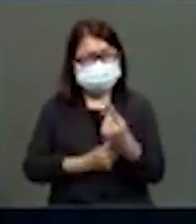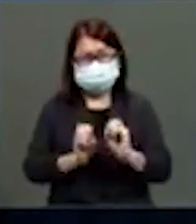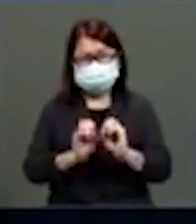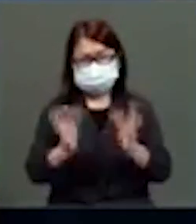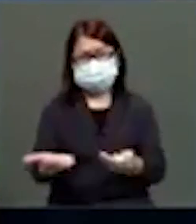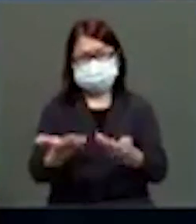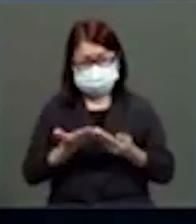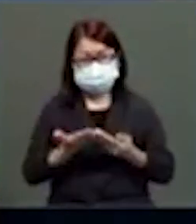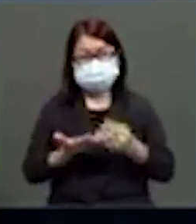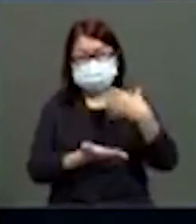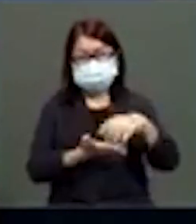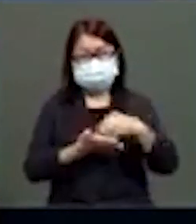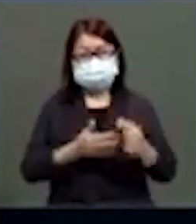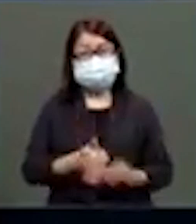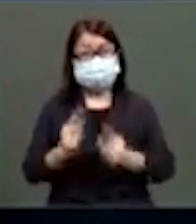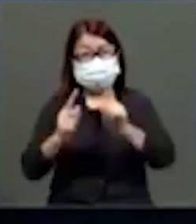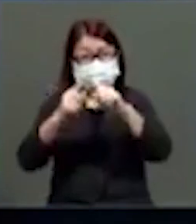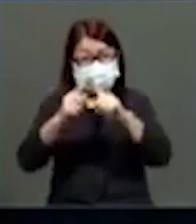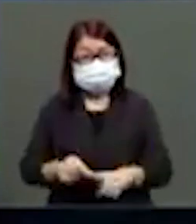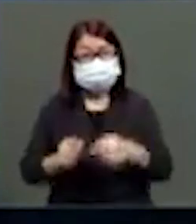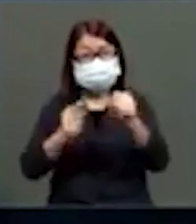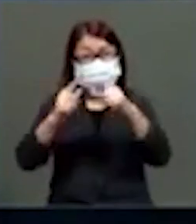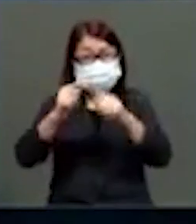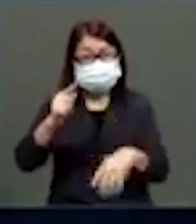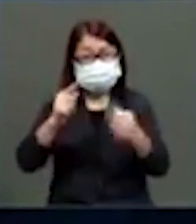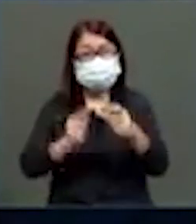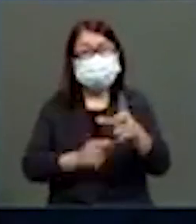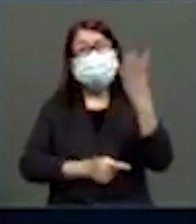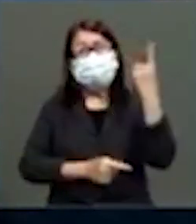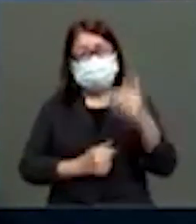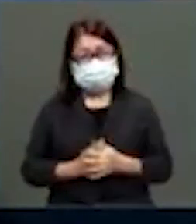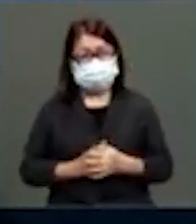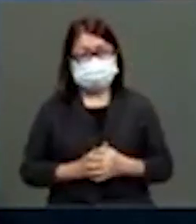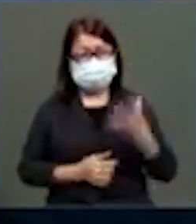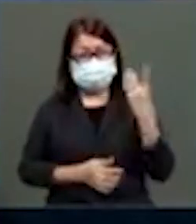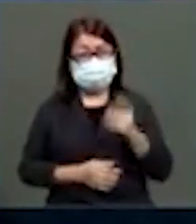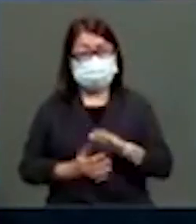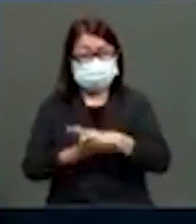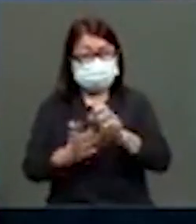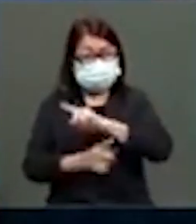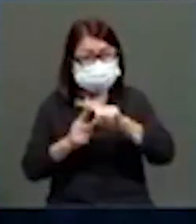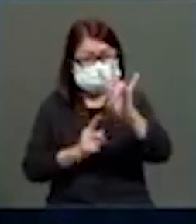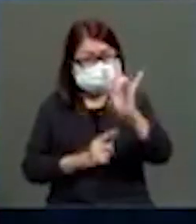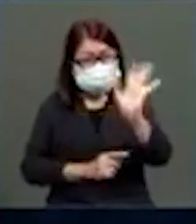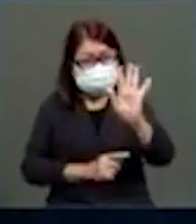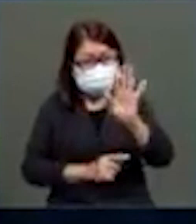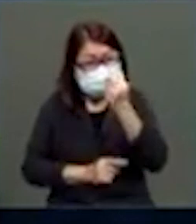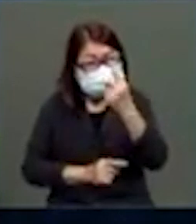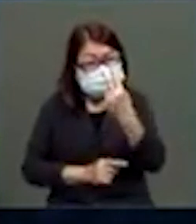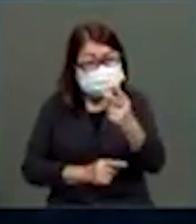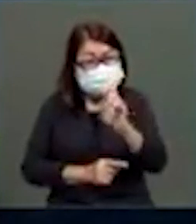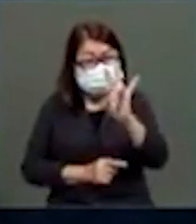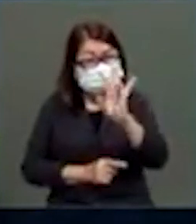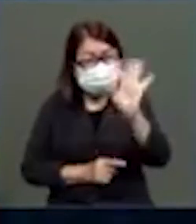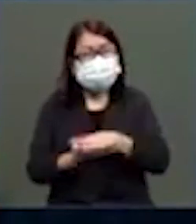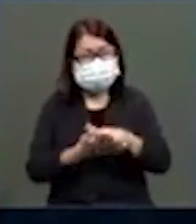านแต่10อันดับนี้อันนี้ของเมื่อวานนี้นะครับขอประทานโทษครับเป็นไม่ใช่7นะครับเป็น6พฤษภาค